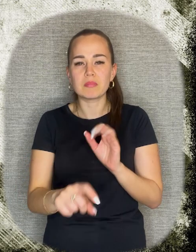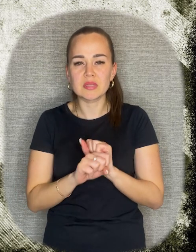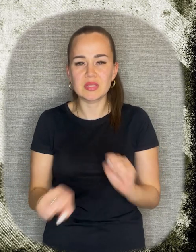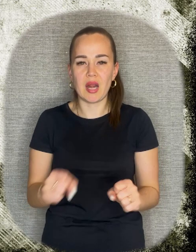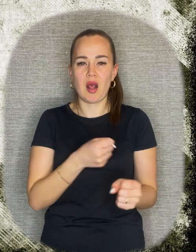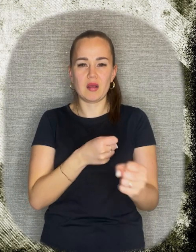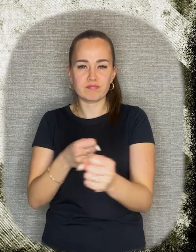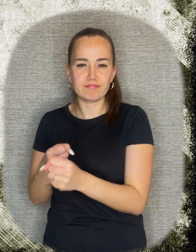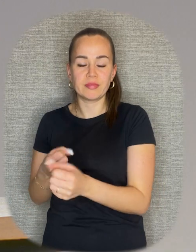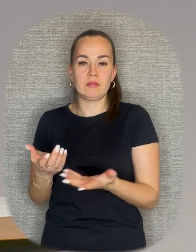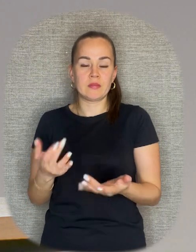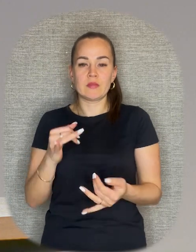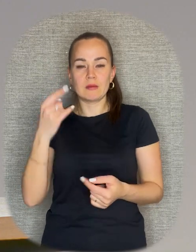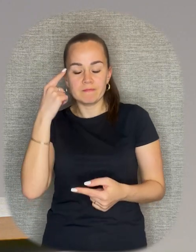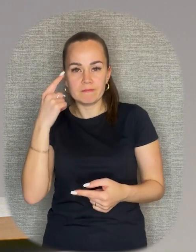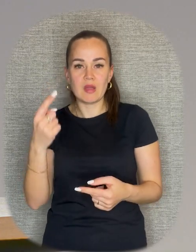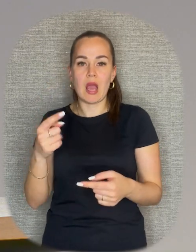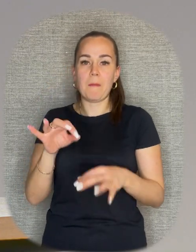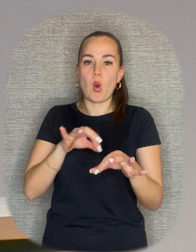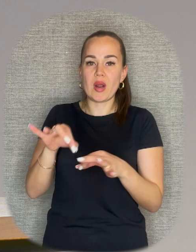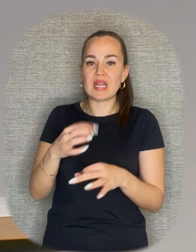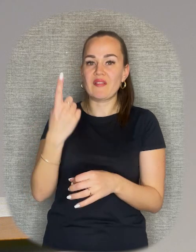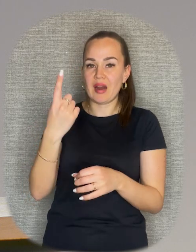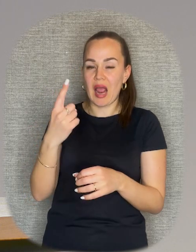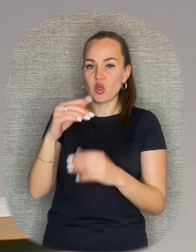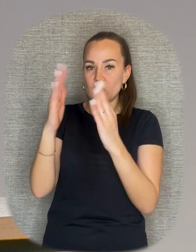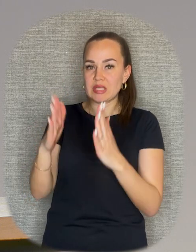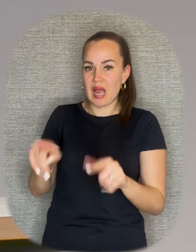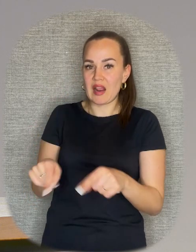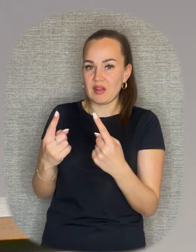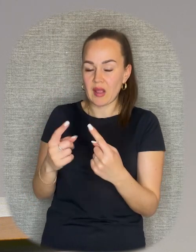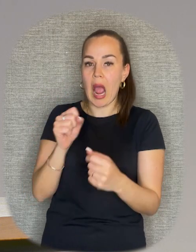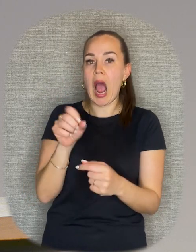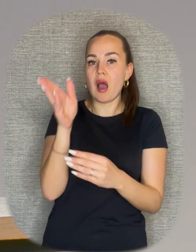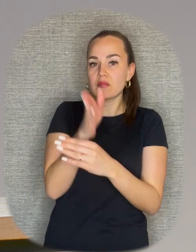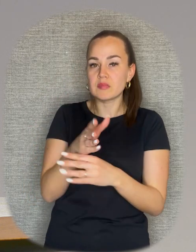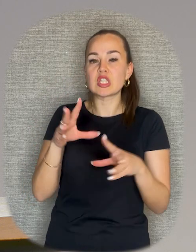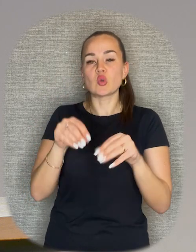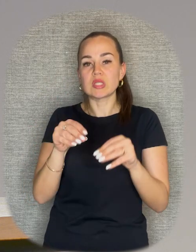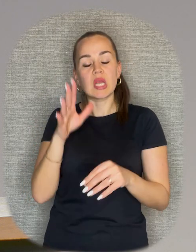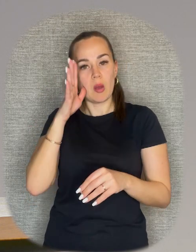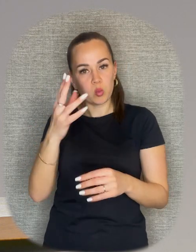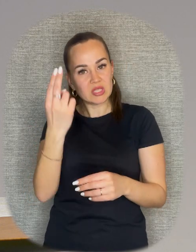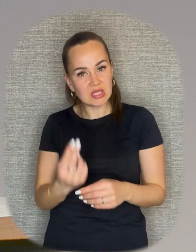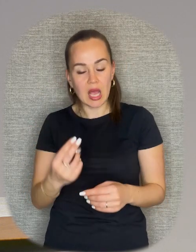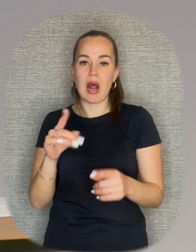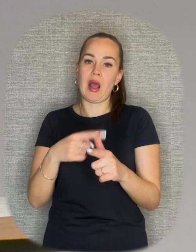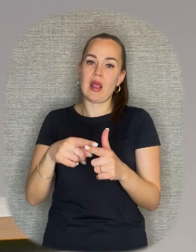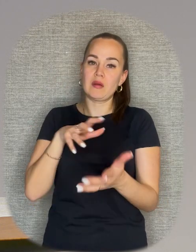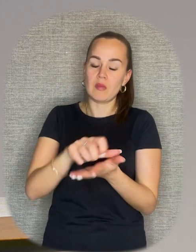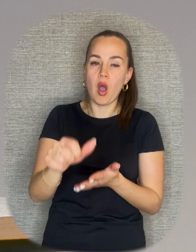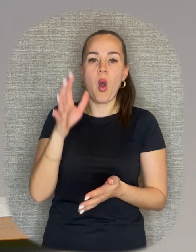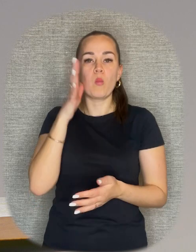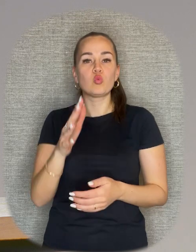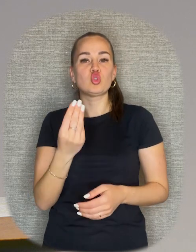шли обстрелы бомбардировки и вы проектируя восстановление одного здания не знали А будет ли цело соседнее Что случится с